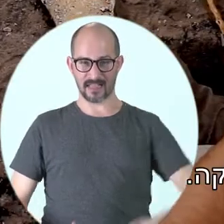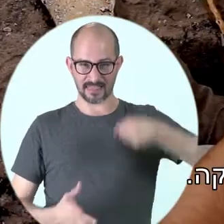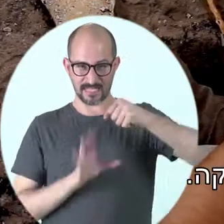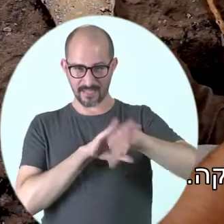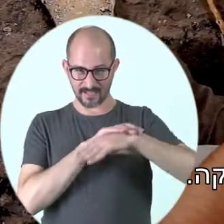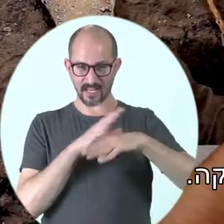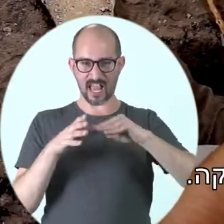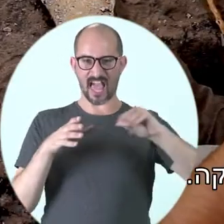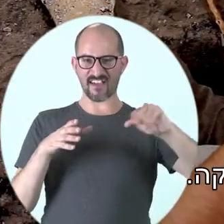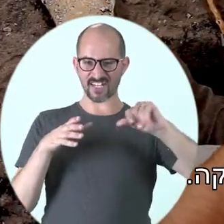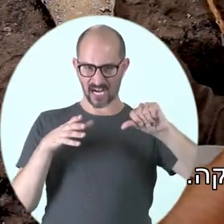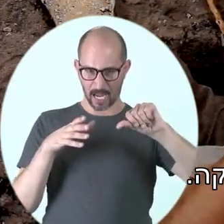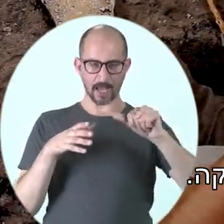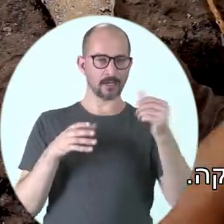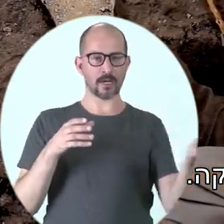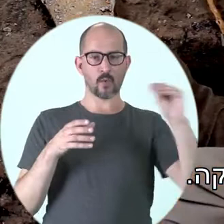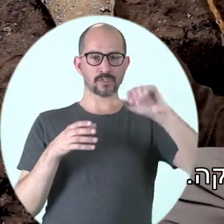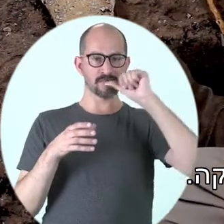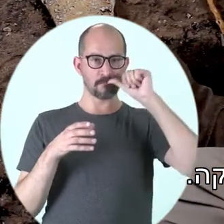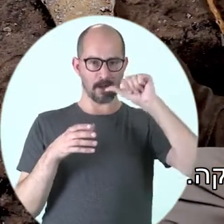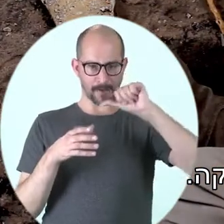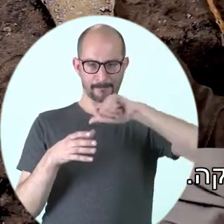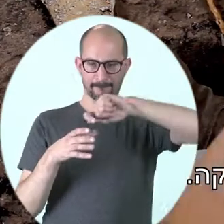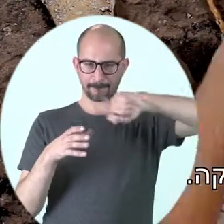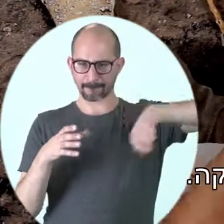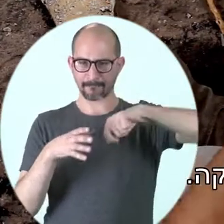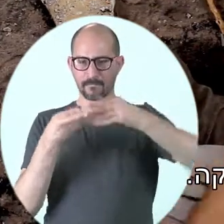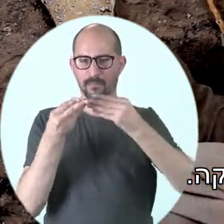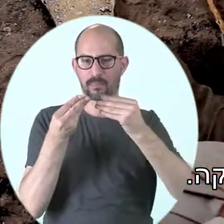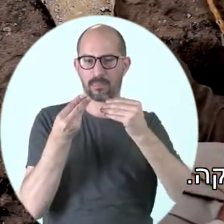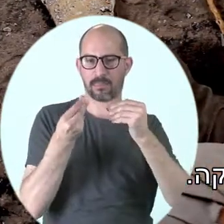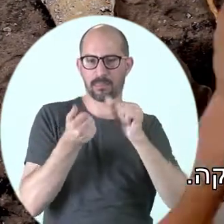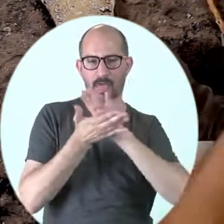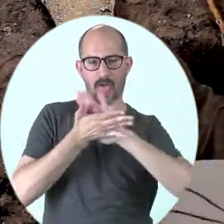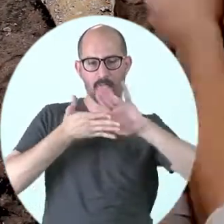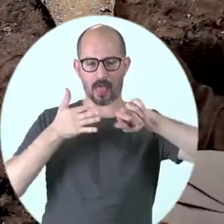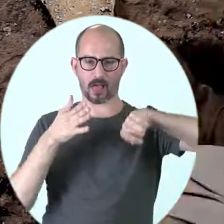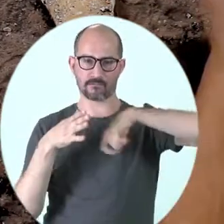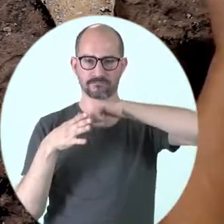תחילה נשפוך לתוך הדלי הריק אבקה ונוסיף מעט מים עד למרקם של עיסה חלקה.